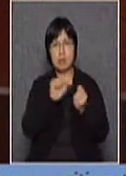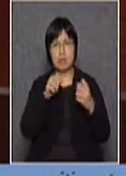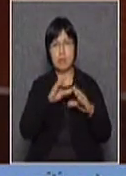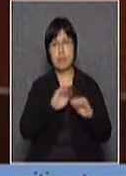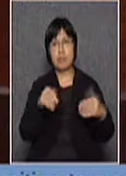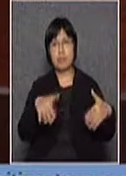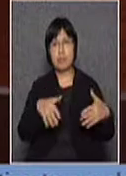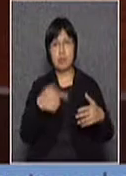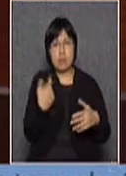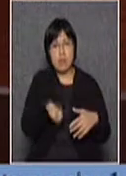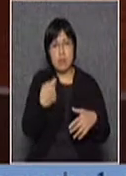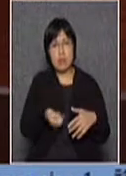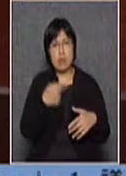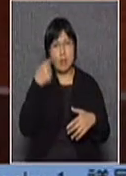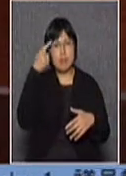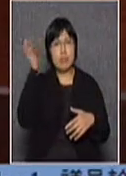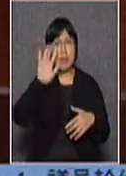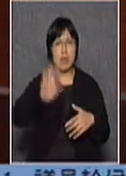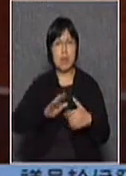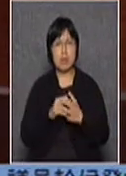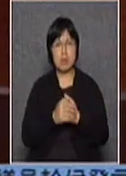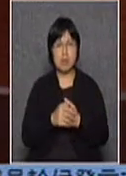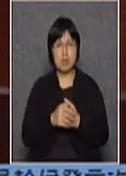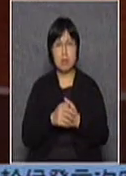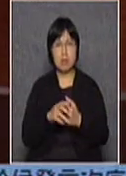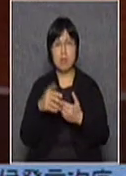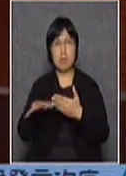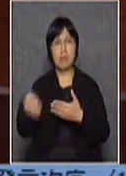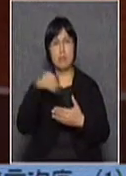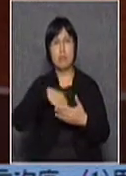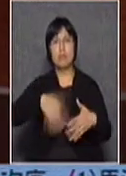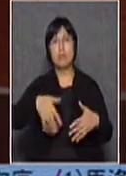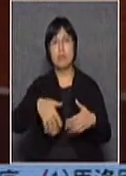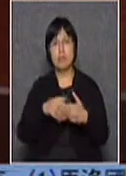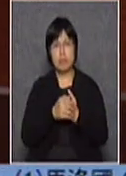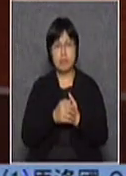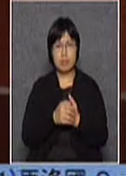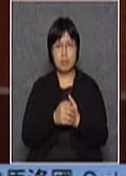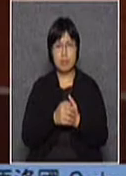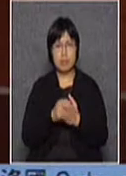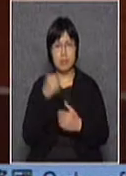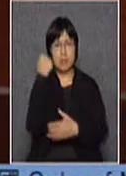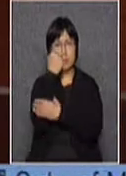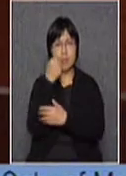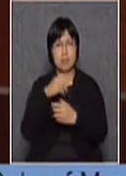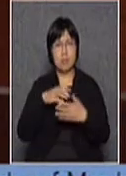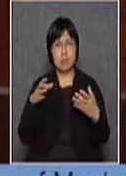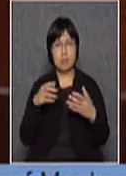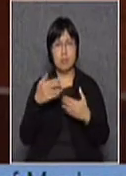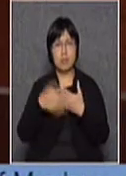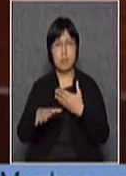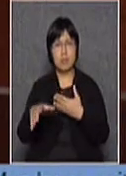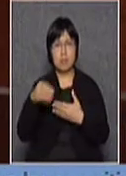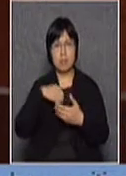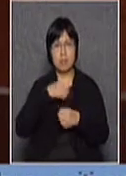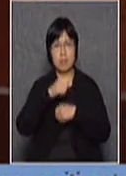最簡單，因為你不用想事嘛，只是輸人進來就可以嘛。反對擴大輸入外地勞工，不